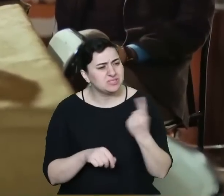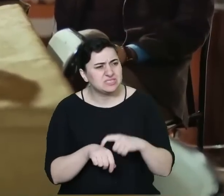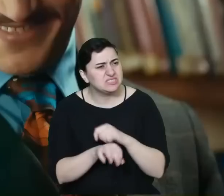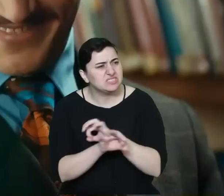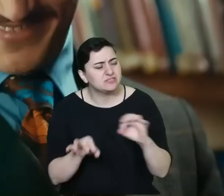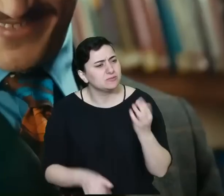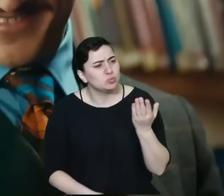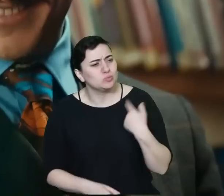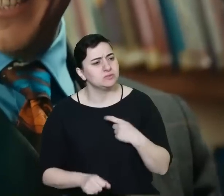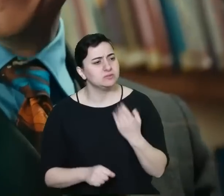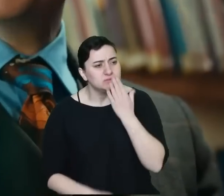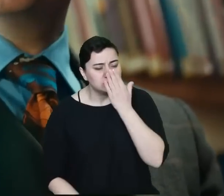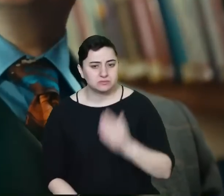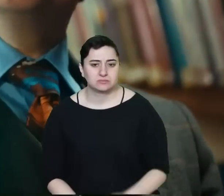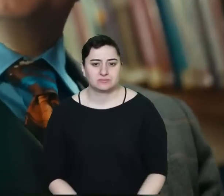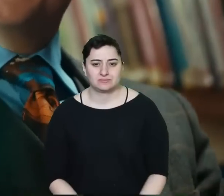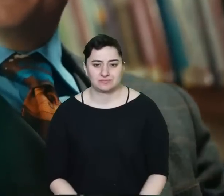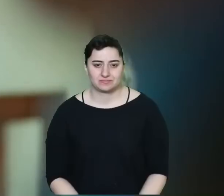mi?